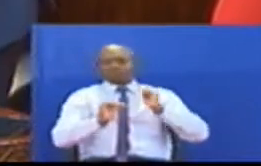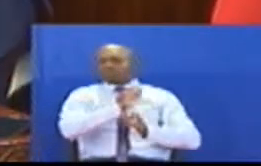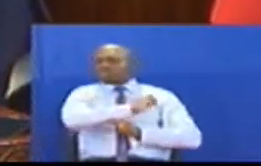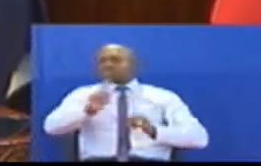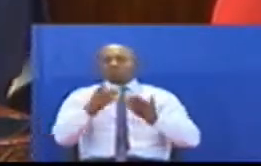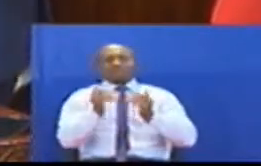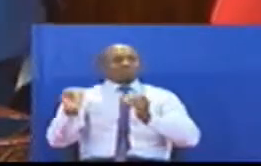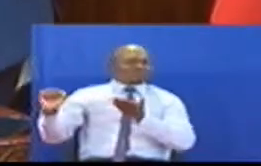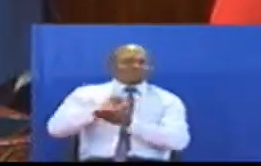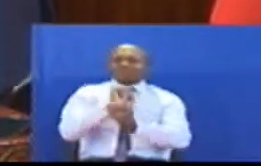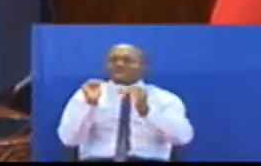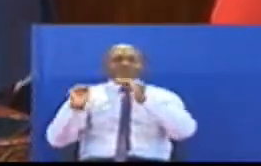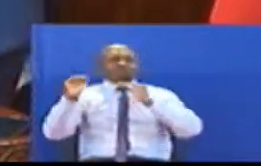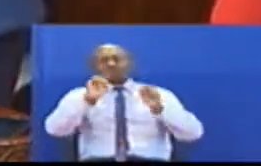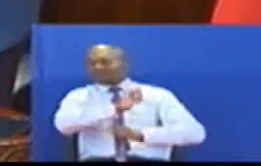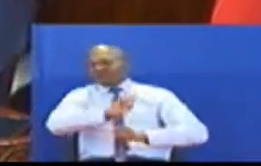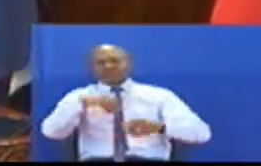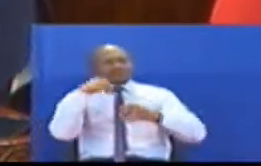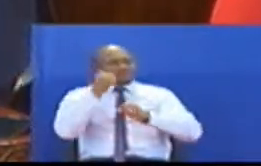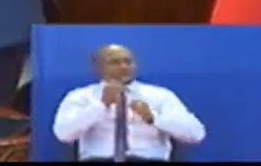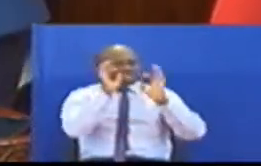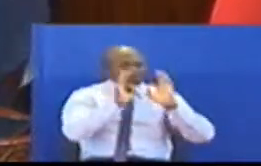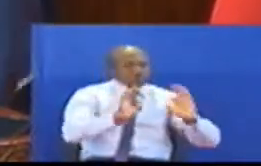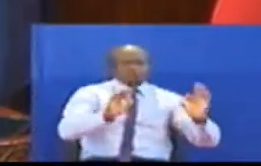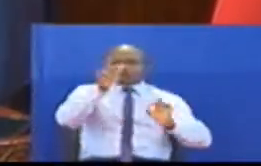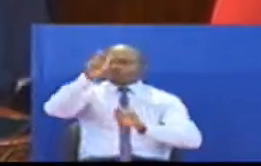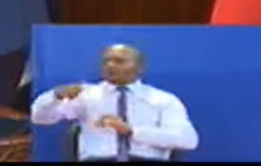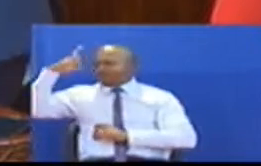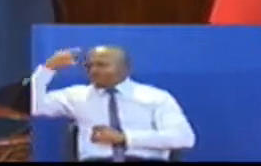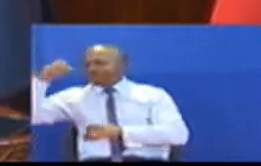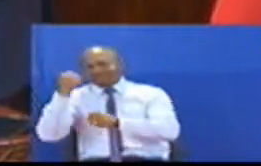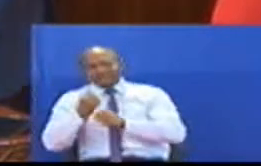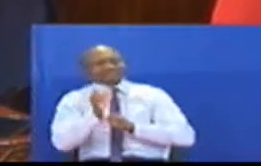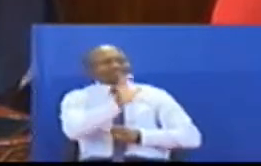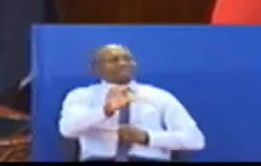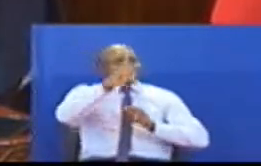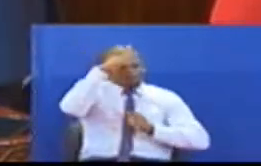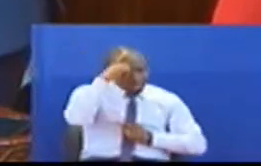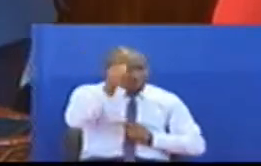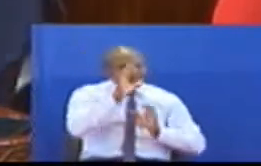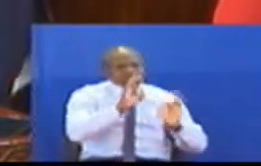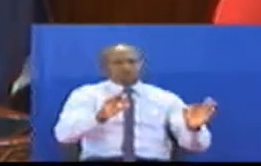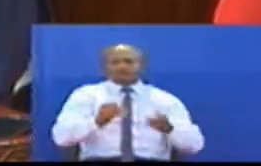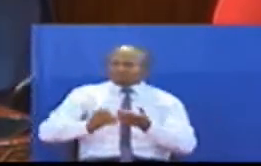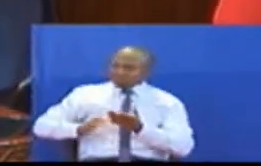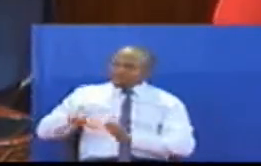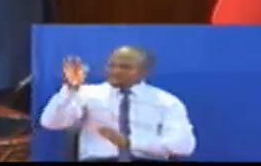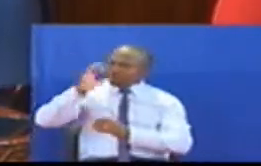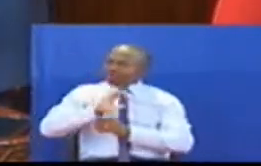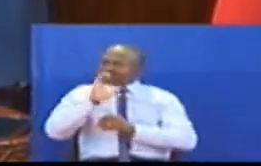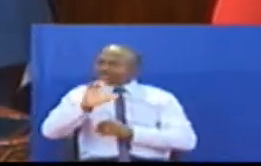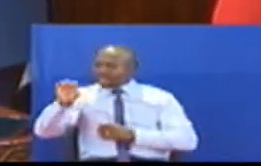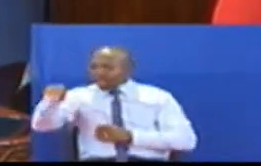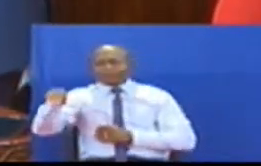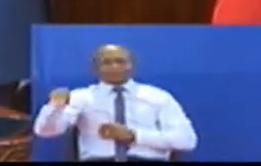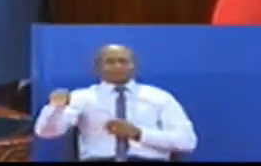kufuta demokrasi, ni nguvu tu. Kazi imefanyika, Watanzania wameamini, wamekiamini Chama cha Mapinduzi, wanakwenda kukichagua Chama cha Mapinduzi. Sio swala